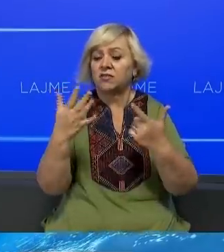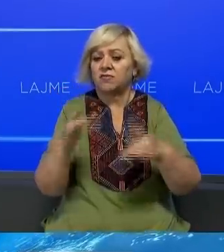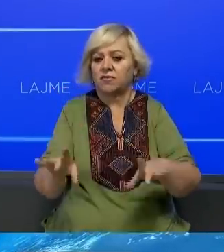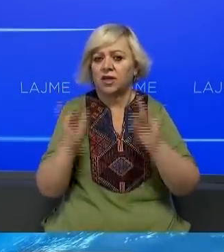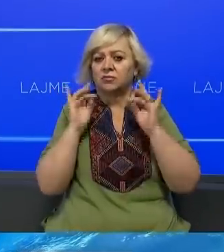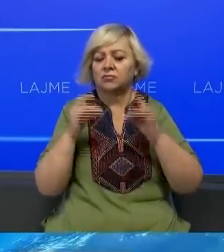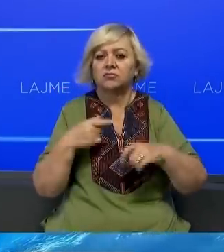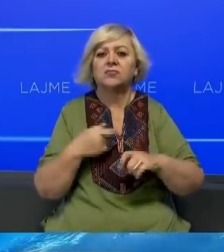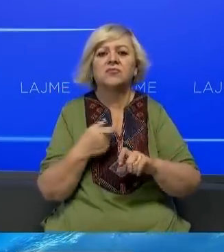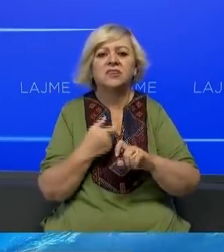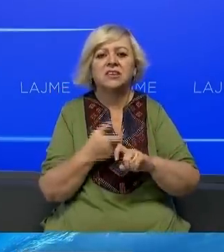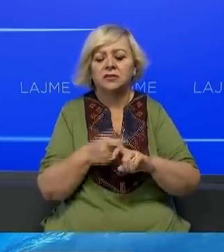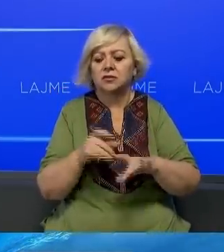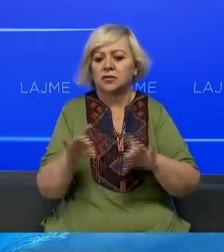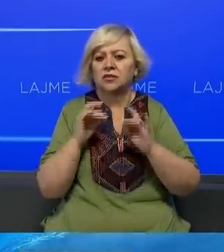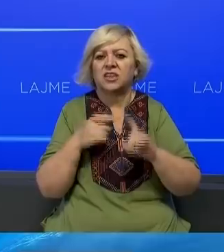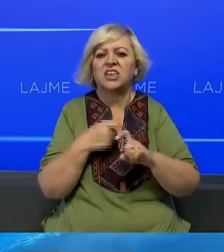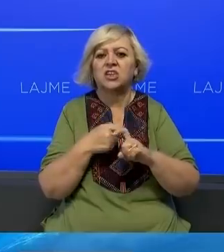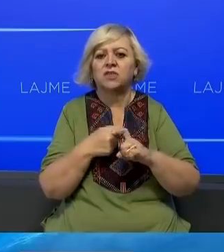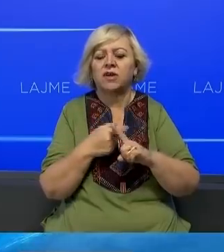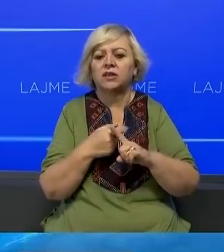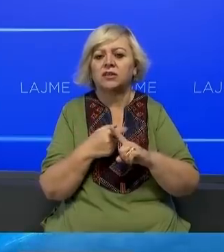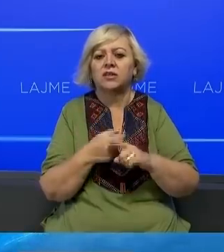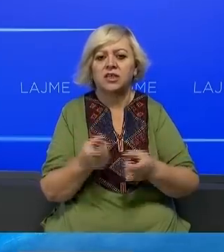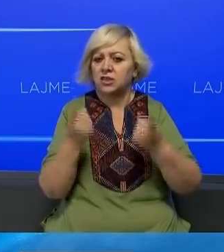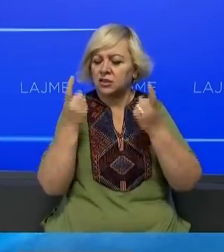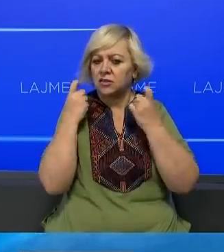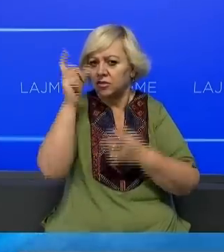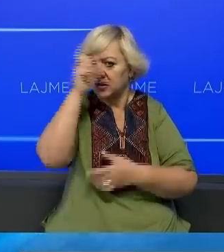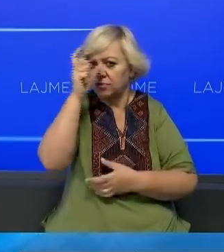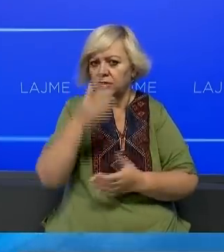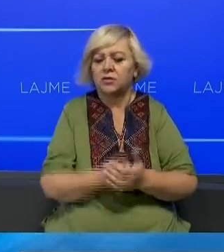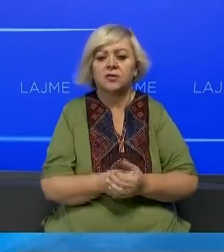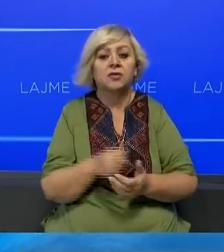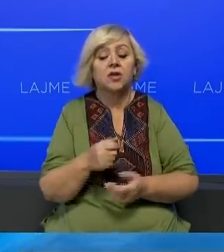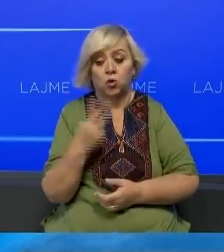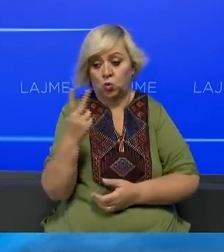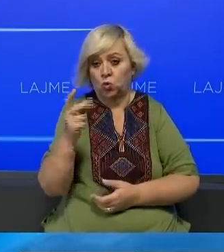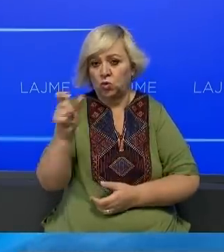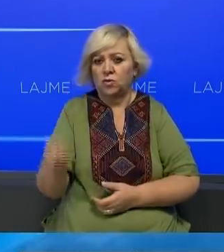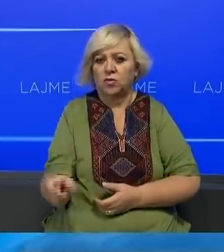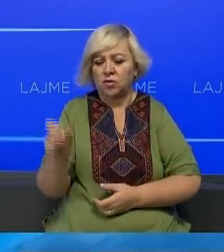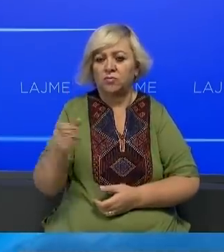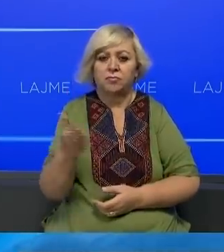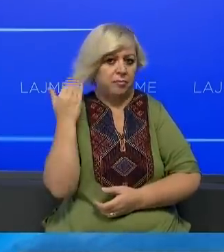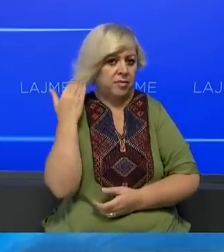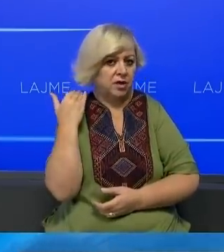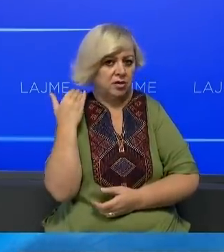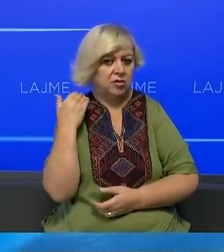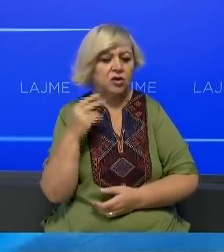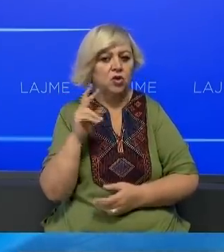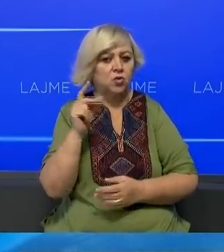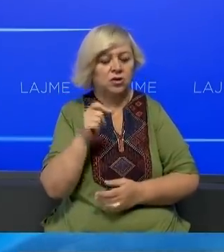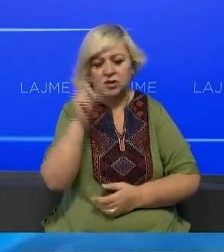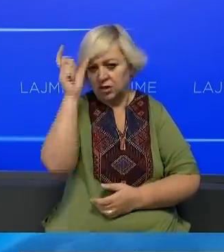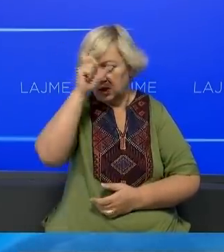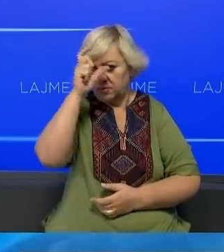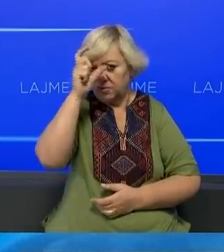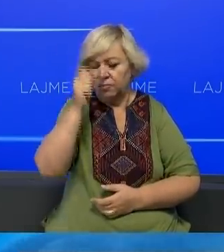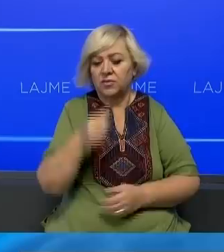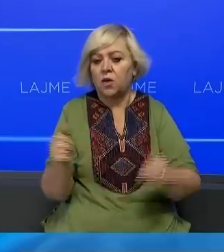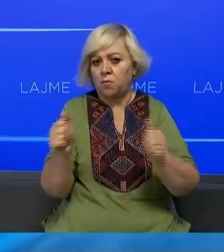në varrezën masive në Kizhevak të Serbisë, ndërsa mbetjet mortore të 2 viktimave ishin gjetur më herët në Rudnicë të Serbisë dhe